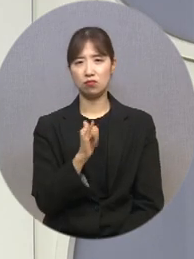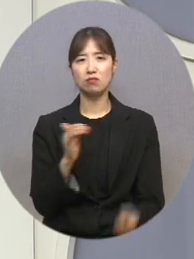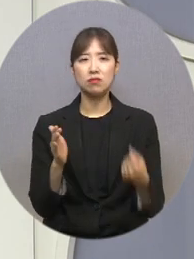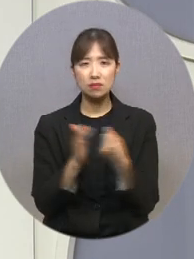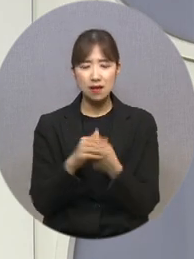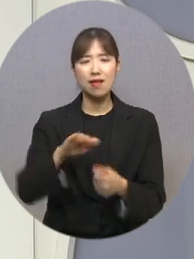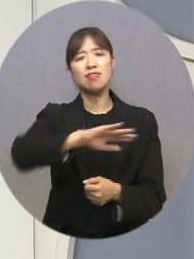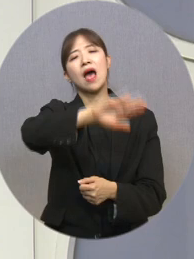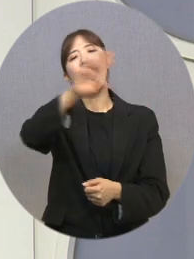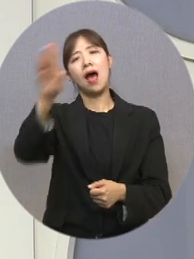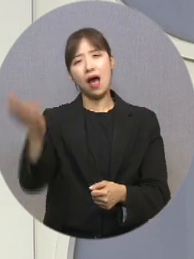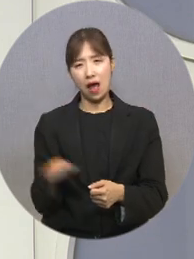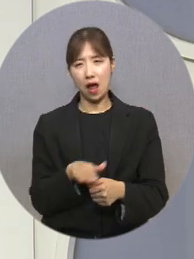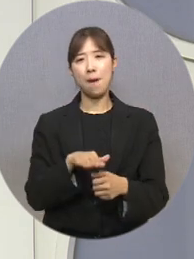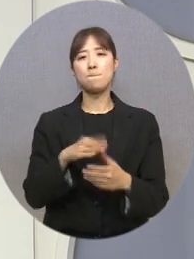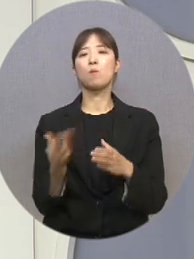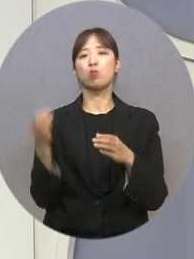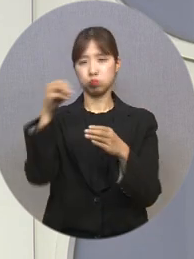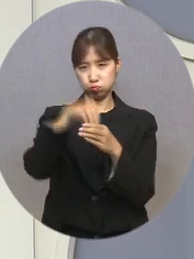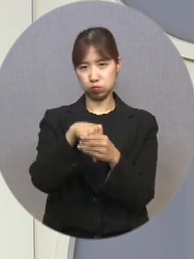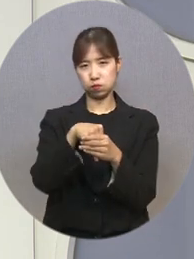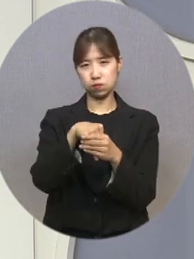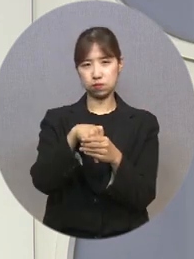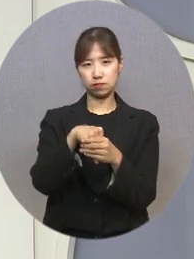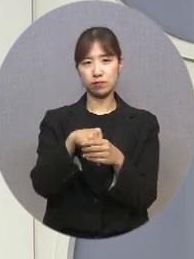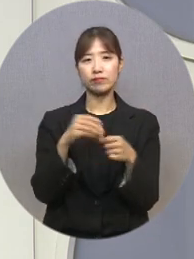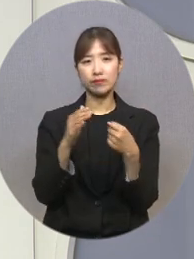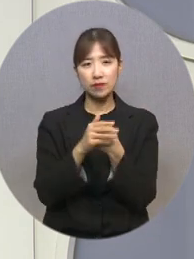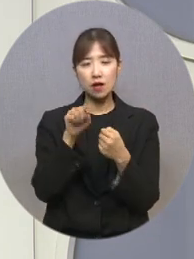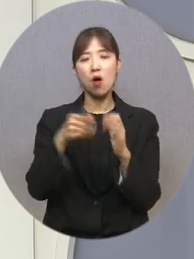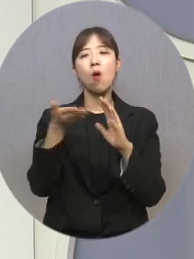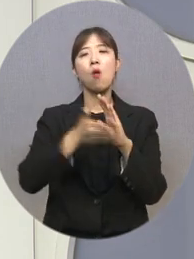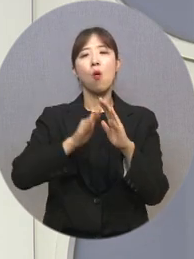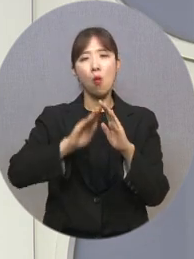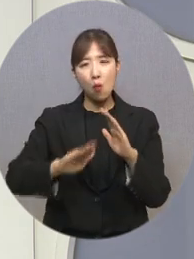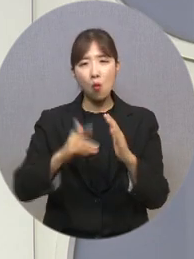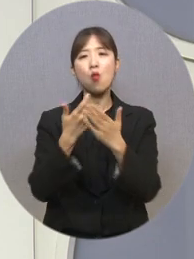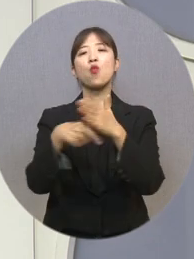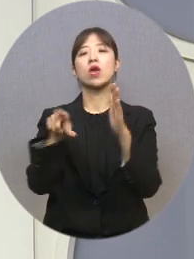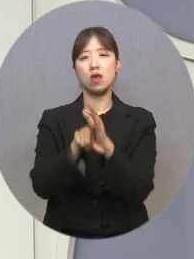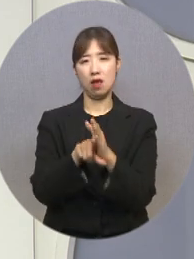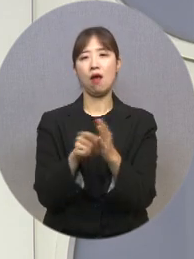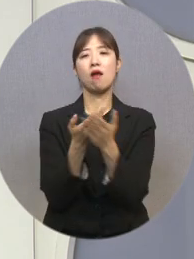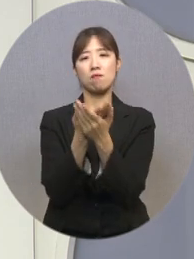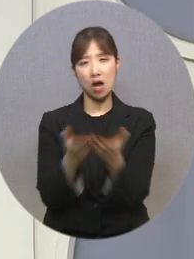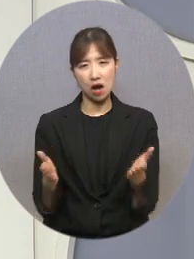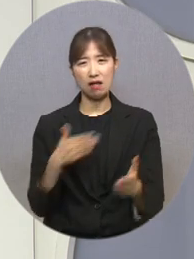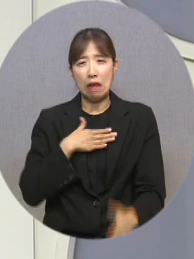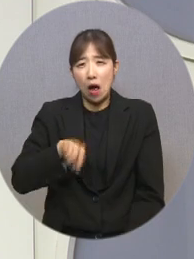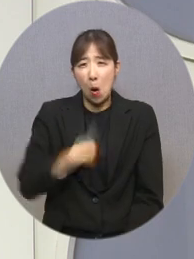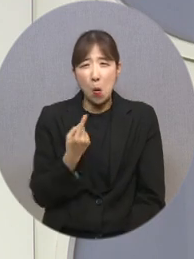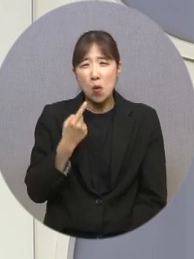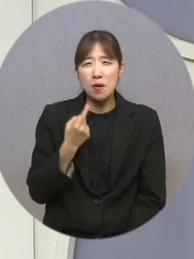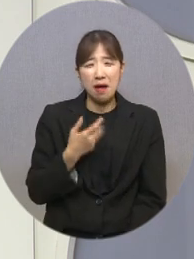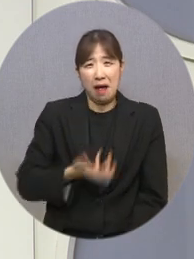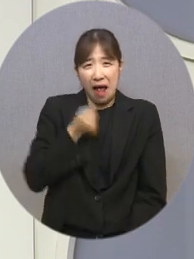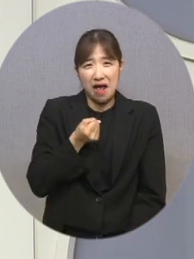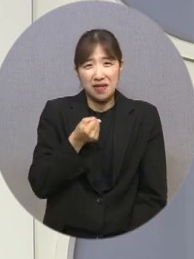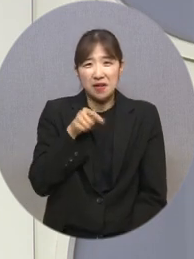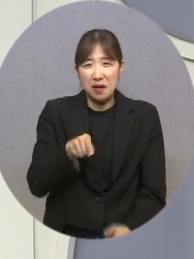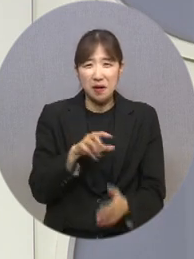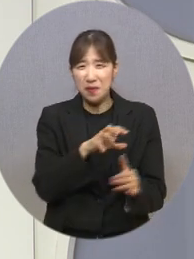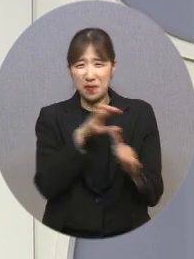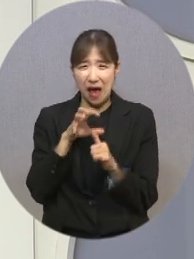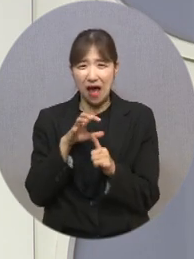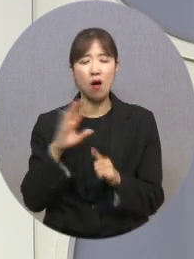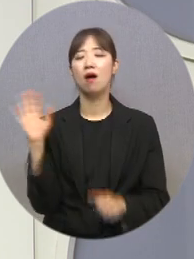그런 것들이 다 녹아져 있기 때문에 다른 측면에서 보면 공공재다. 나만이 혼자 그걸 독점을 해서 나중에 변호사 하면서 이걸 써먹을